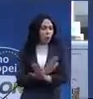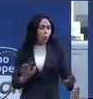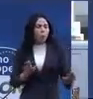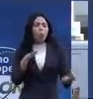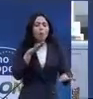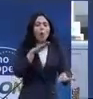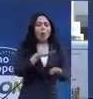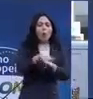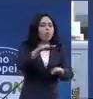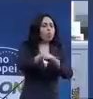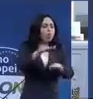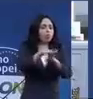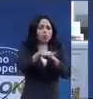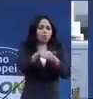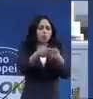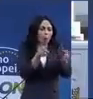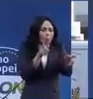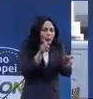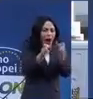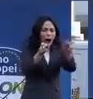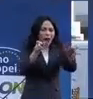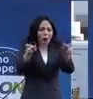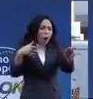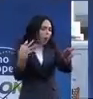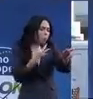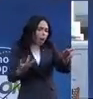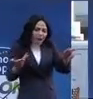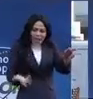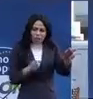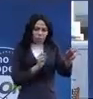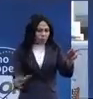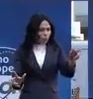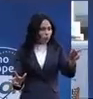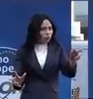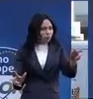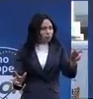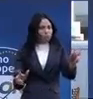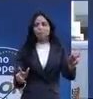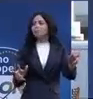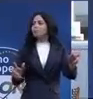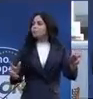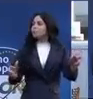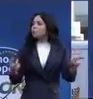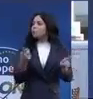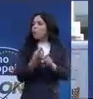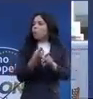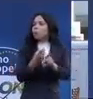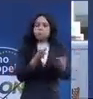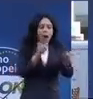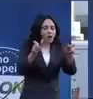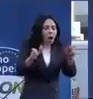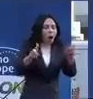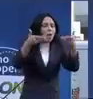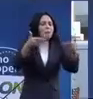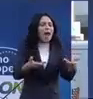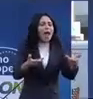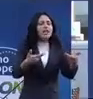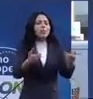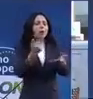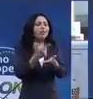nell'uso distorto che facciamo delle parole non di più peso a null di quello che